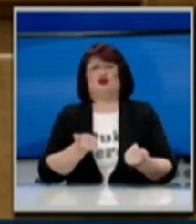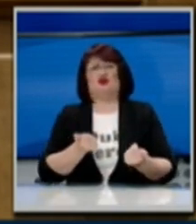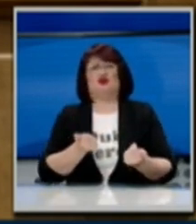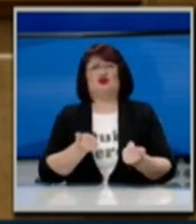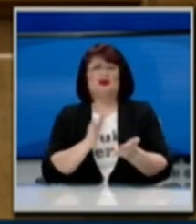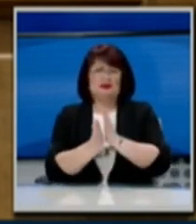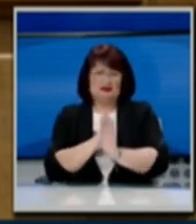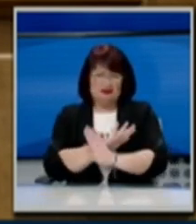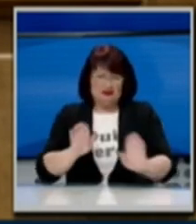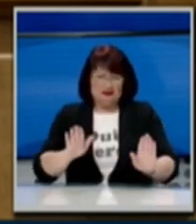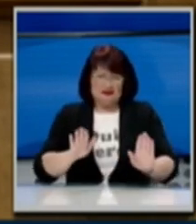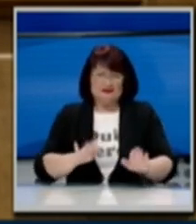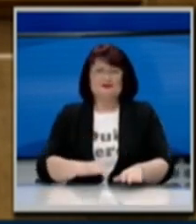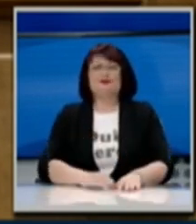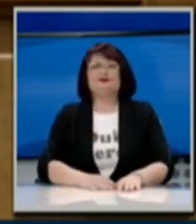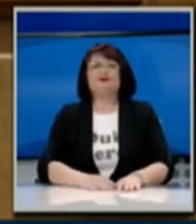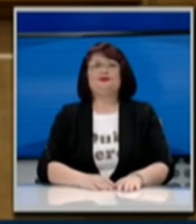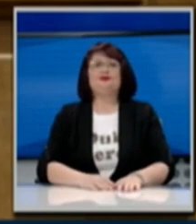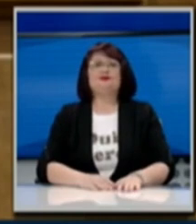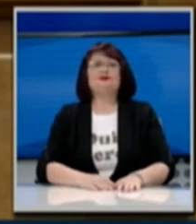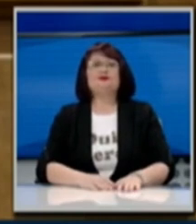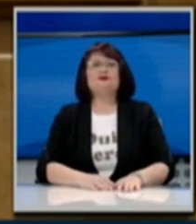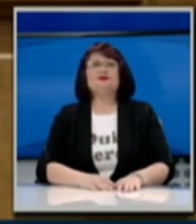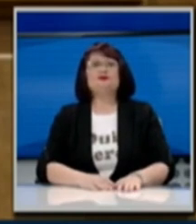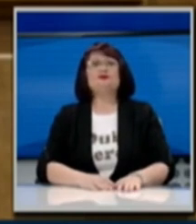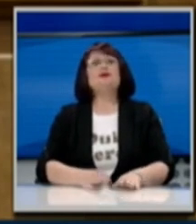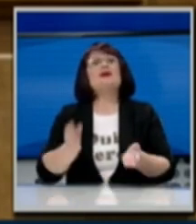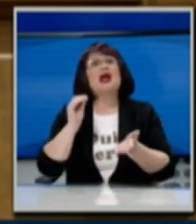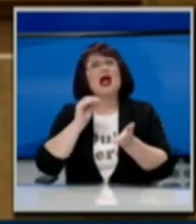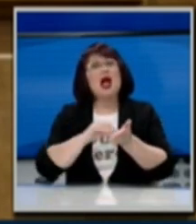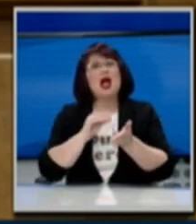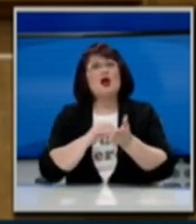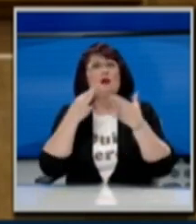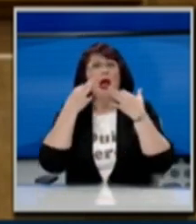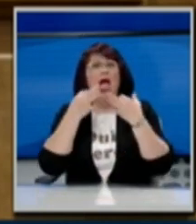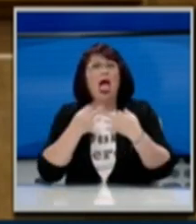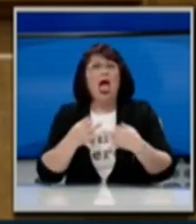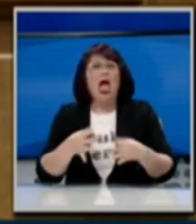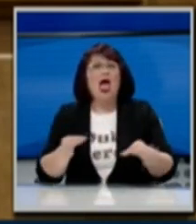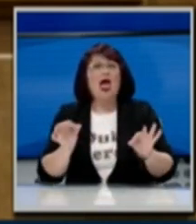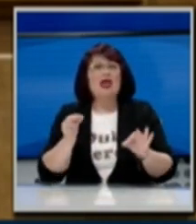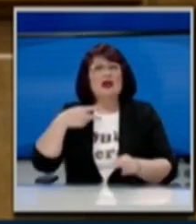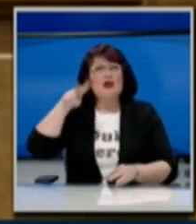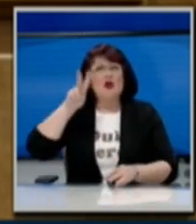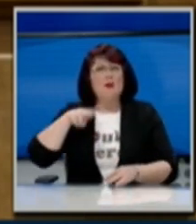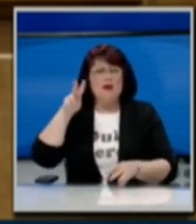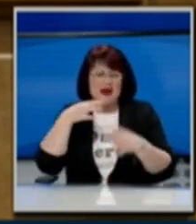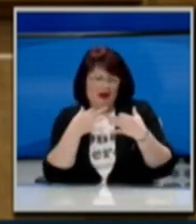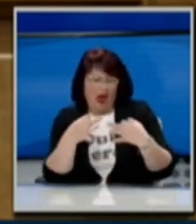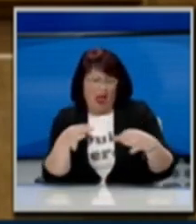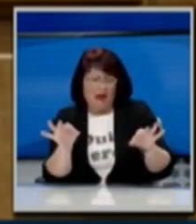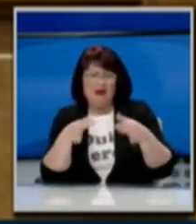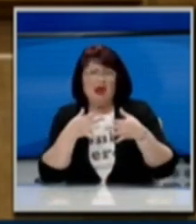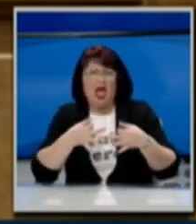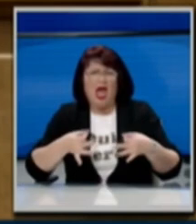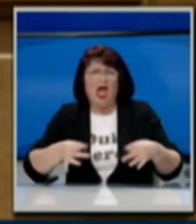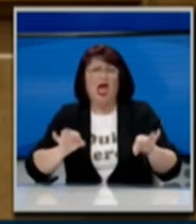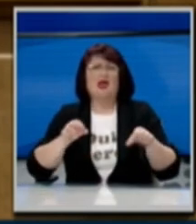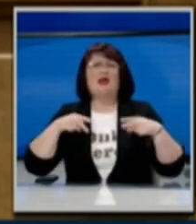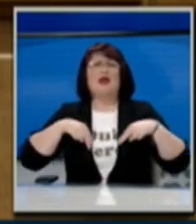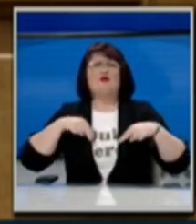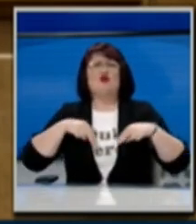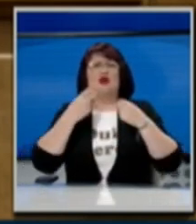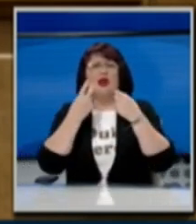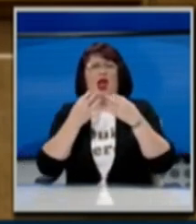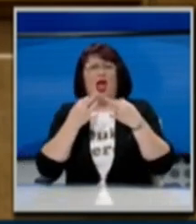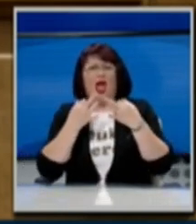παλαιοκομματισμούς? Και έπειτα, άδεια η Βουλή τις υπόλοιπες μέρες, άδεια τα υπουργικά